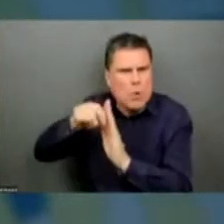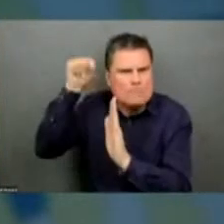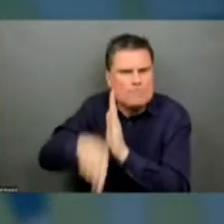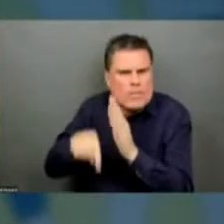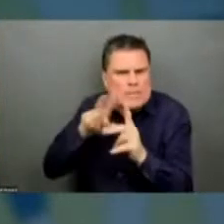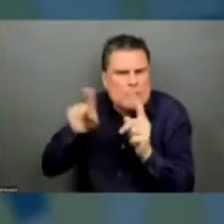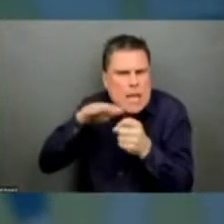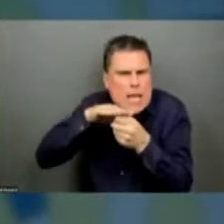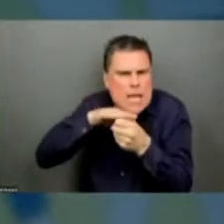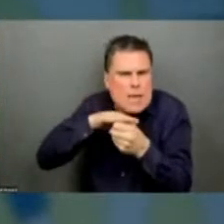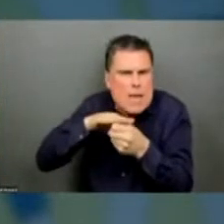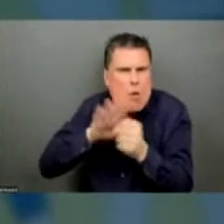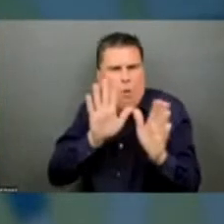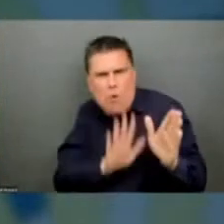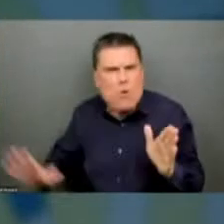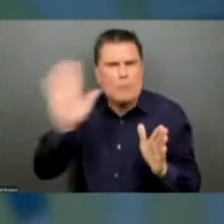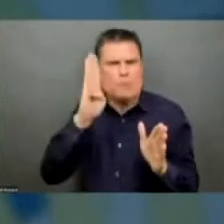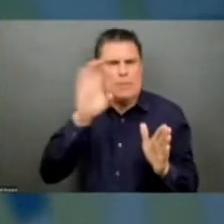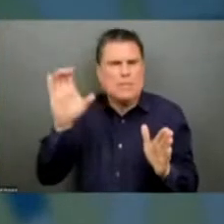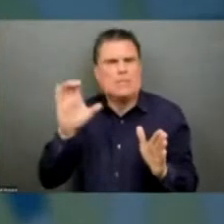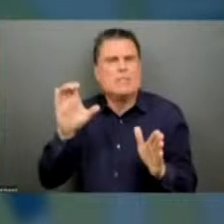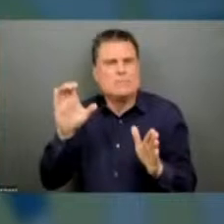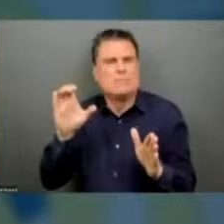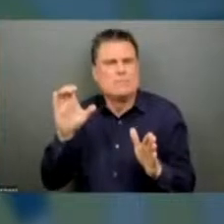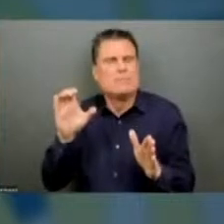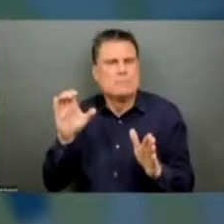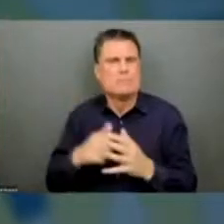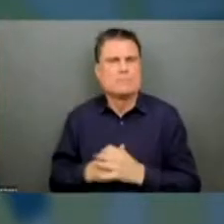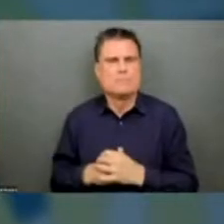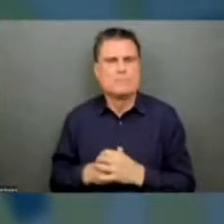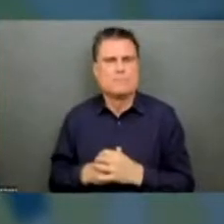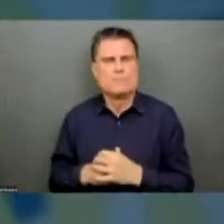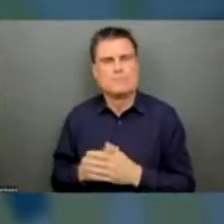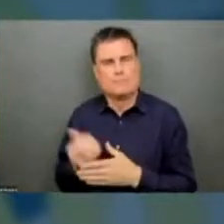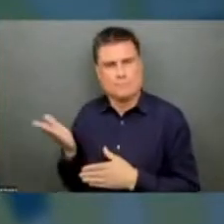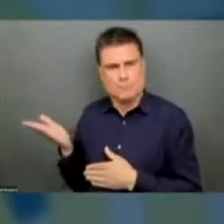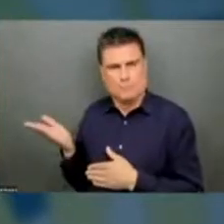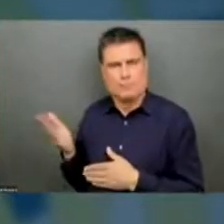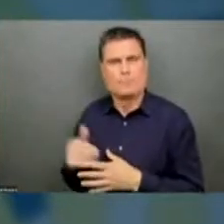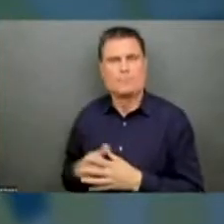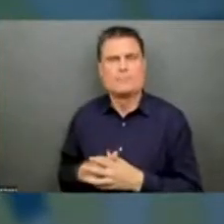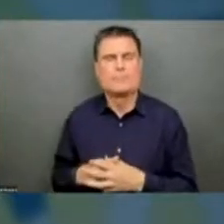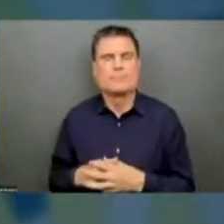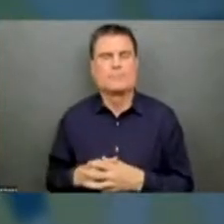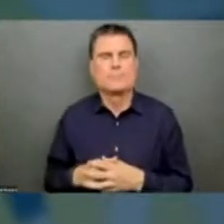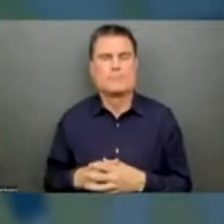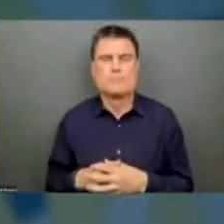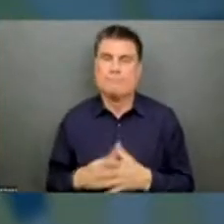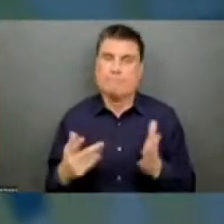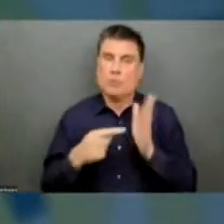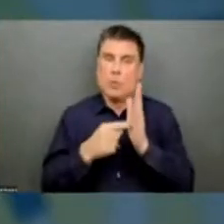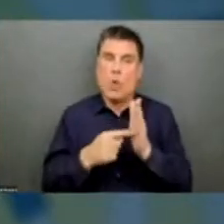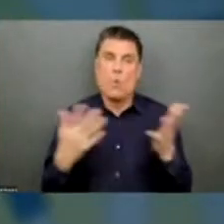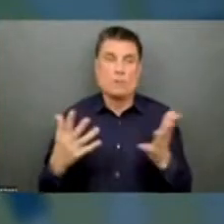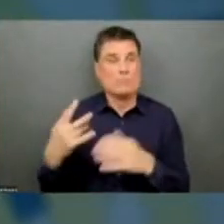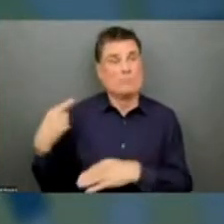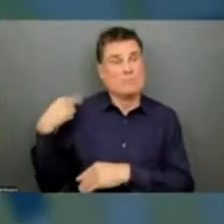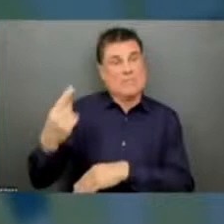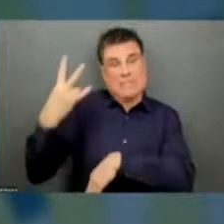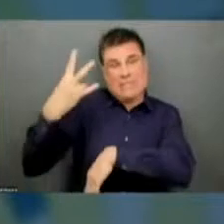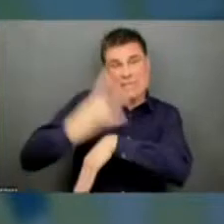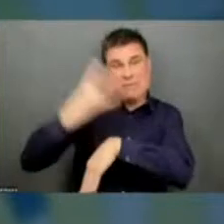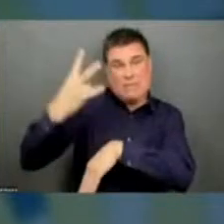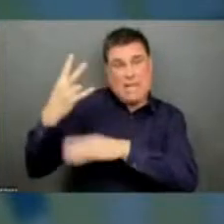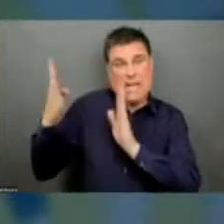这个新冠造成的分散。这个是7天的，刚才是1年的，现在是7天的。 And as we can see,